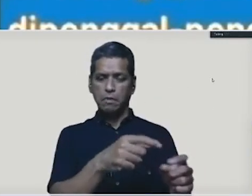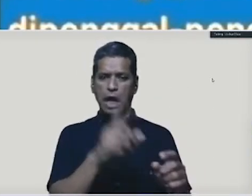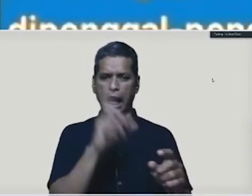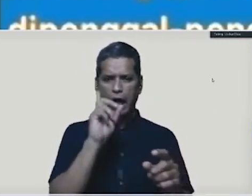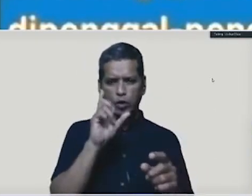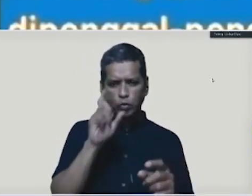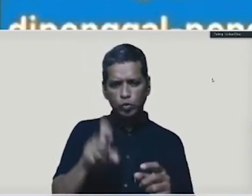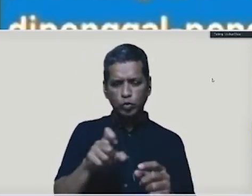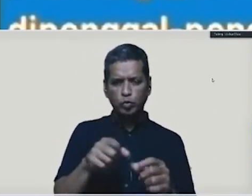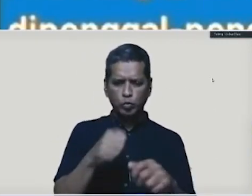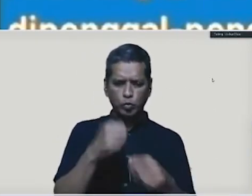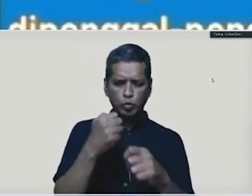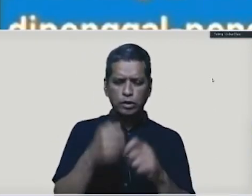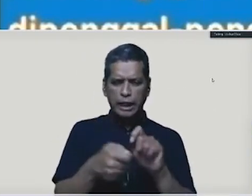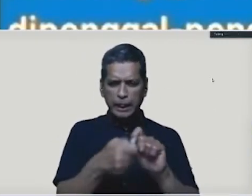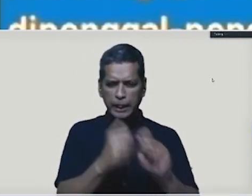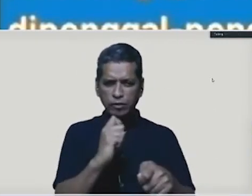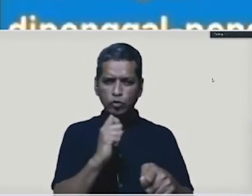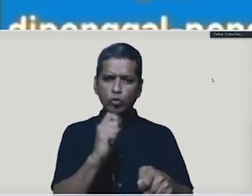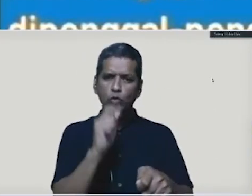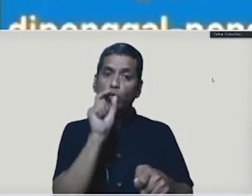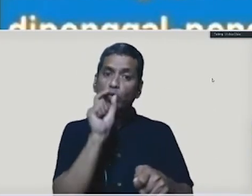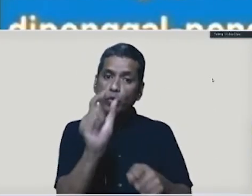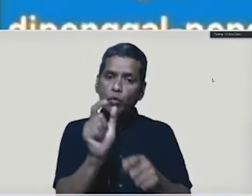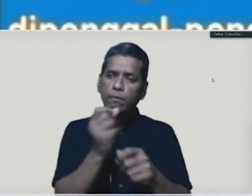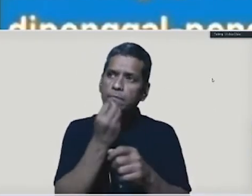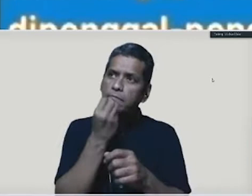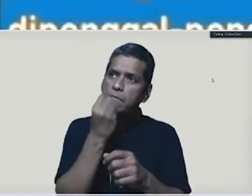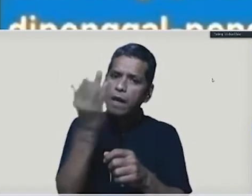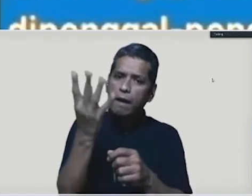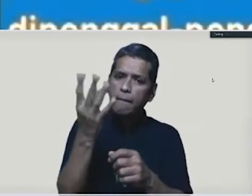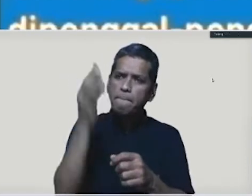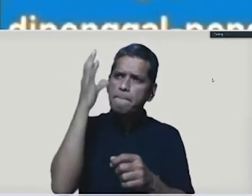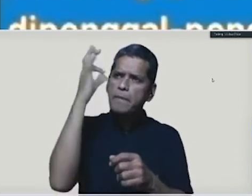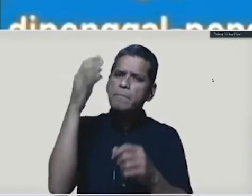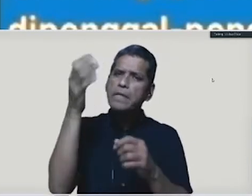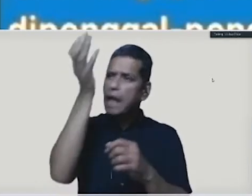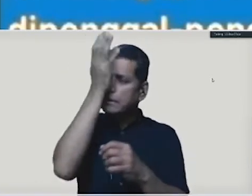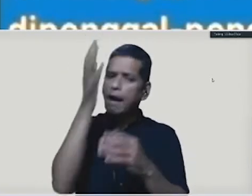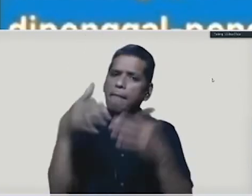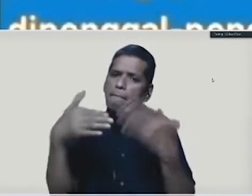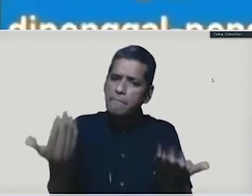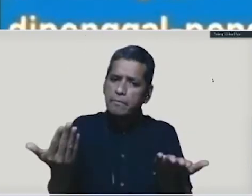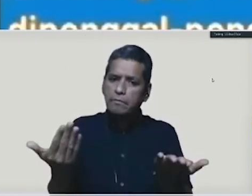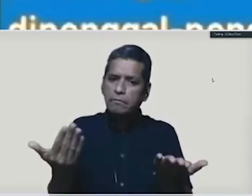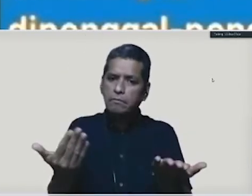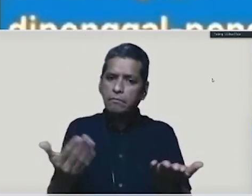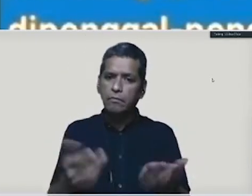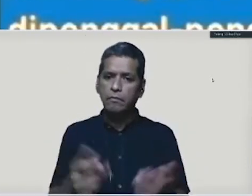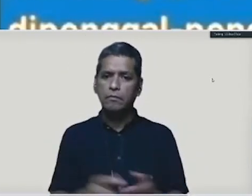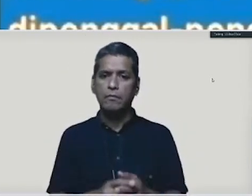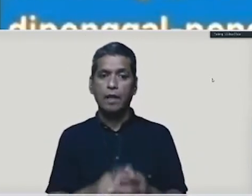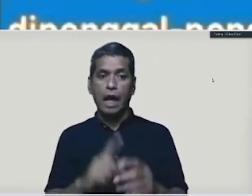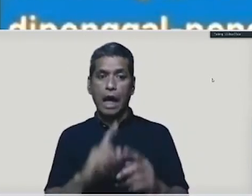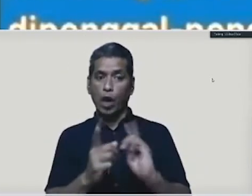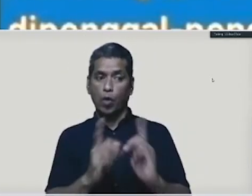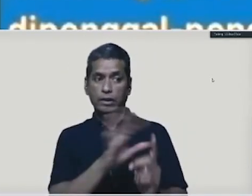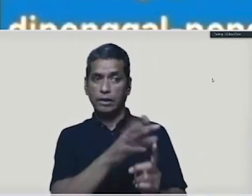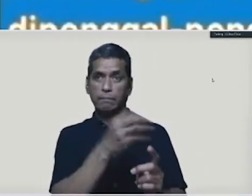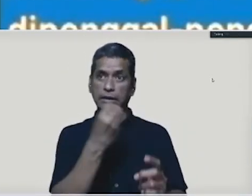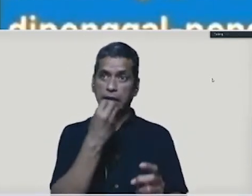dan baru beritahu juga maknanya kalau tidak kamu akan dipenggal penggal bahkan